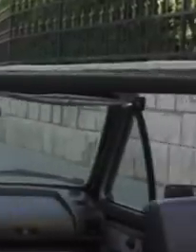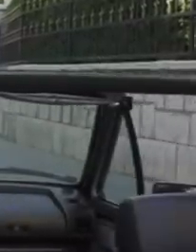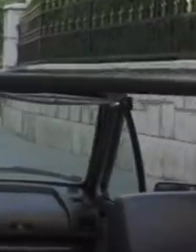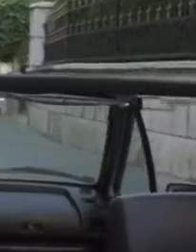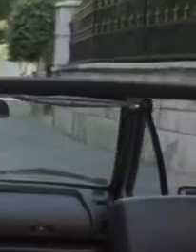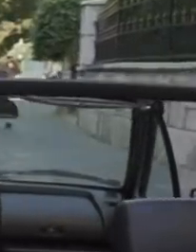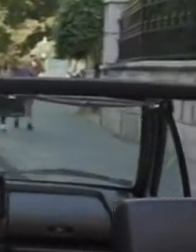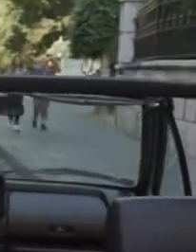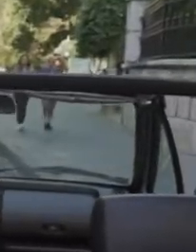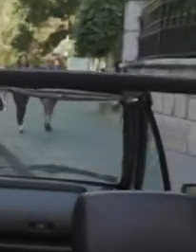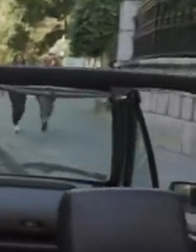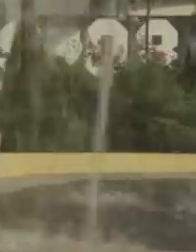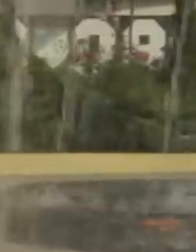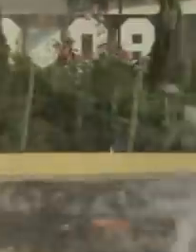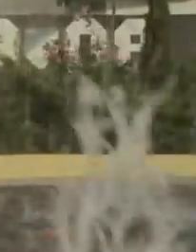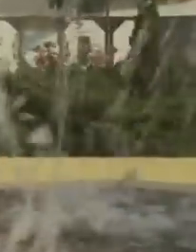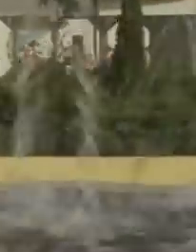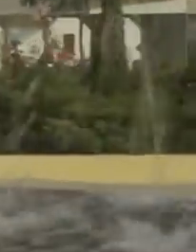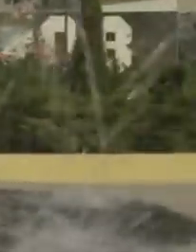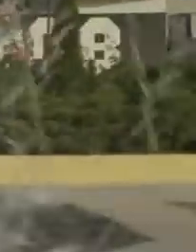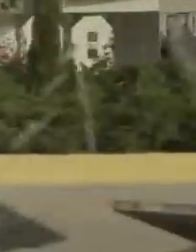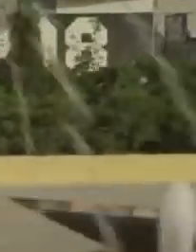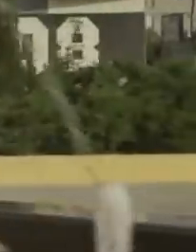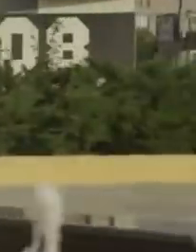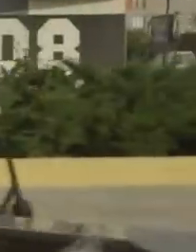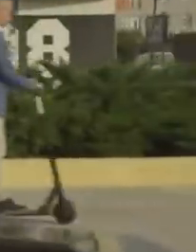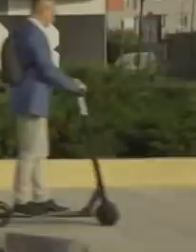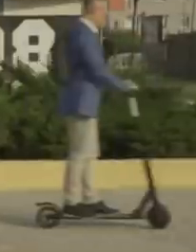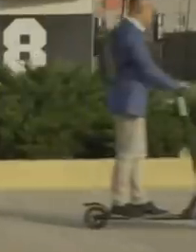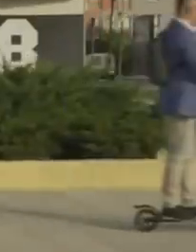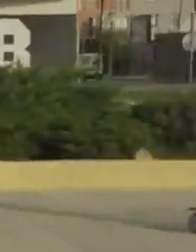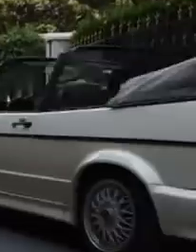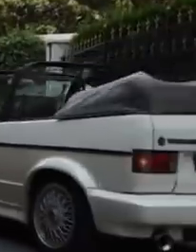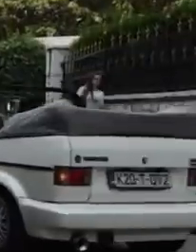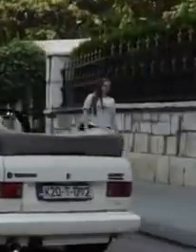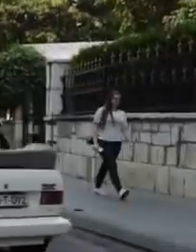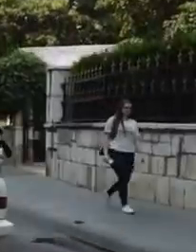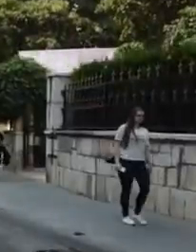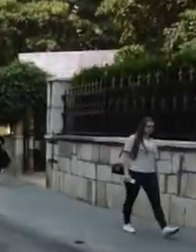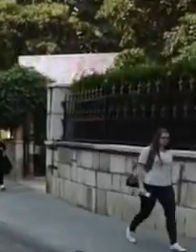Bye.